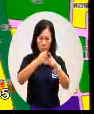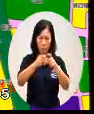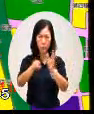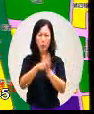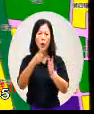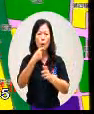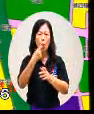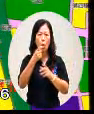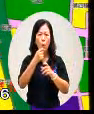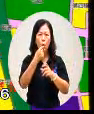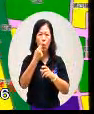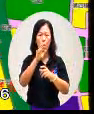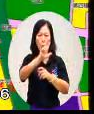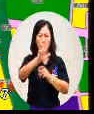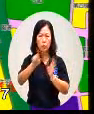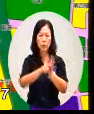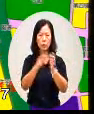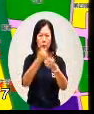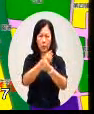部就是